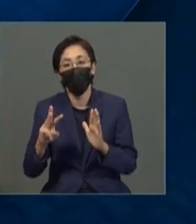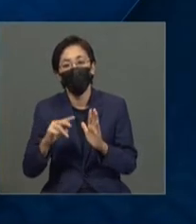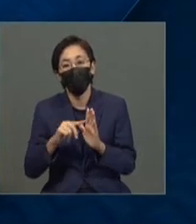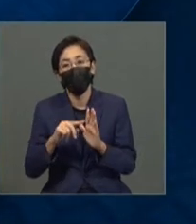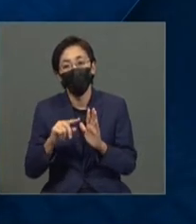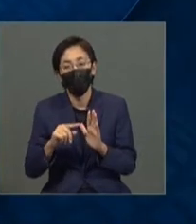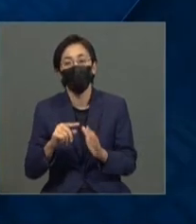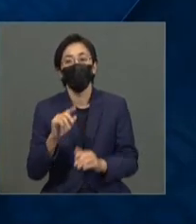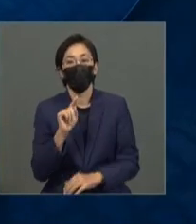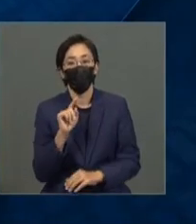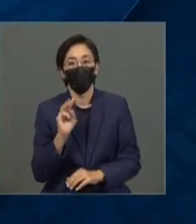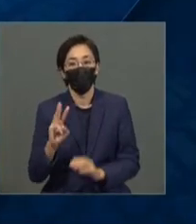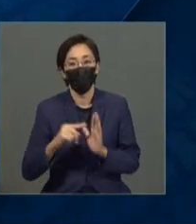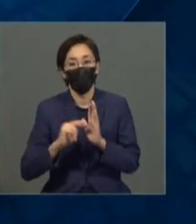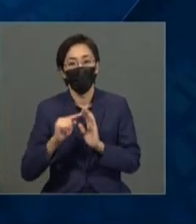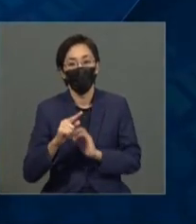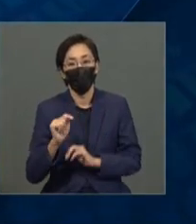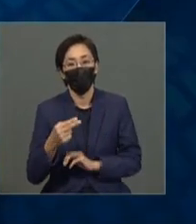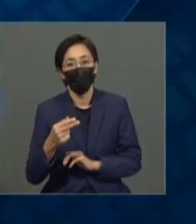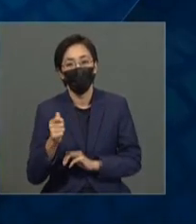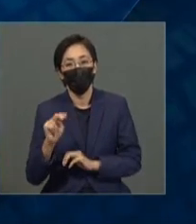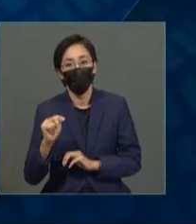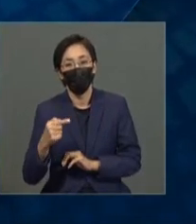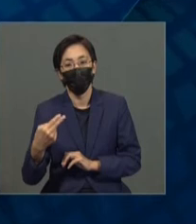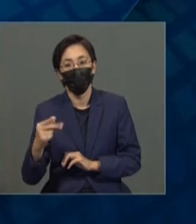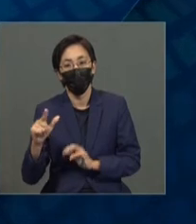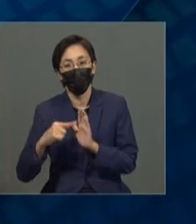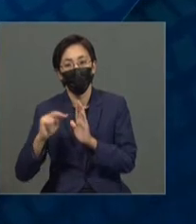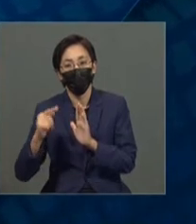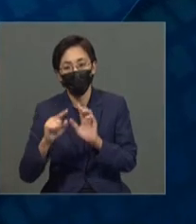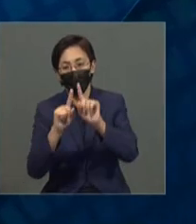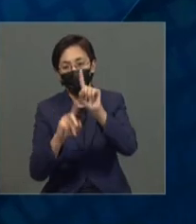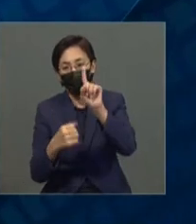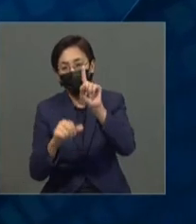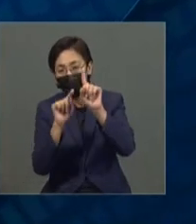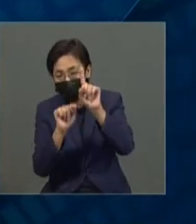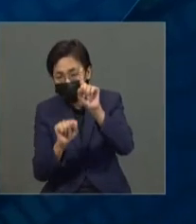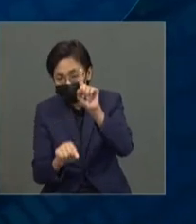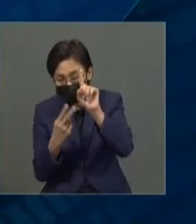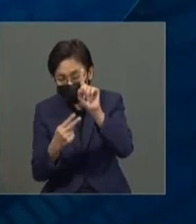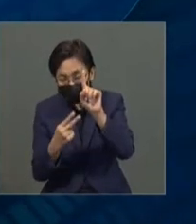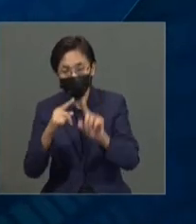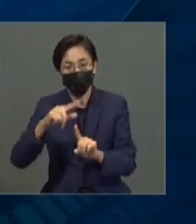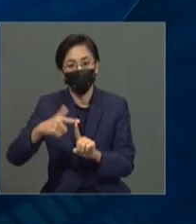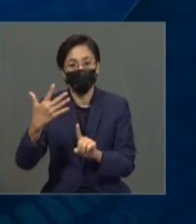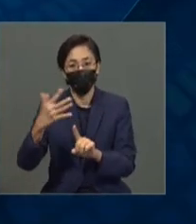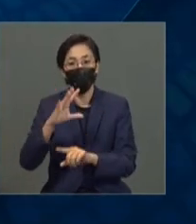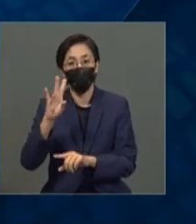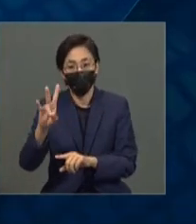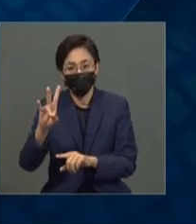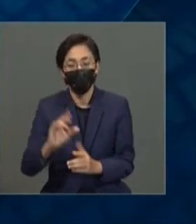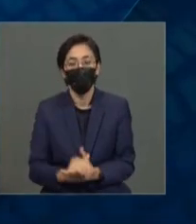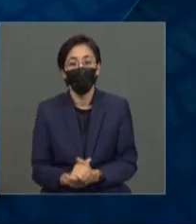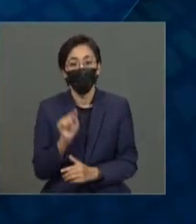อันนี้ต้องเรียนให้ทุกท่านทราบว่าตัวเลขที่แสดงให้ท่านเห็นตอนนี้เป็น7พฤษภาคมนะคะ